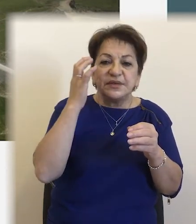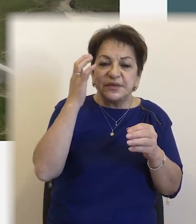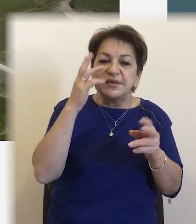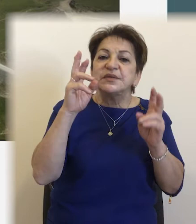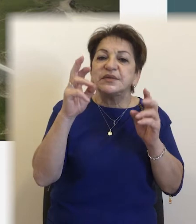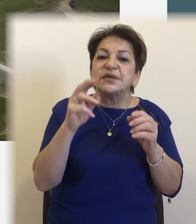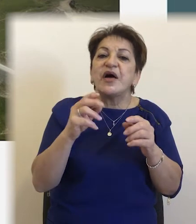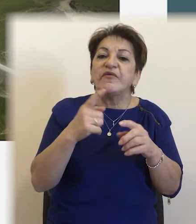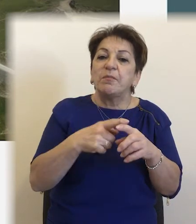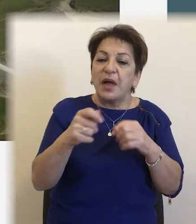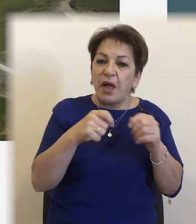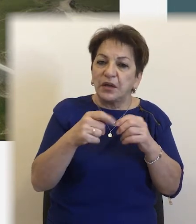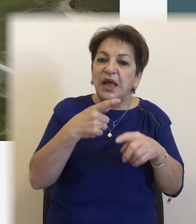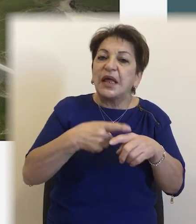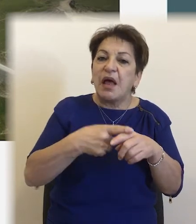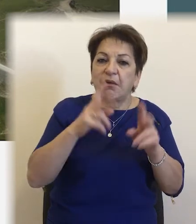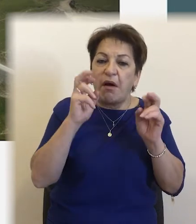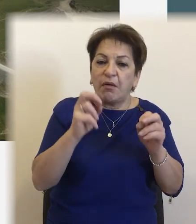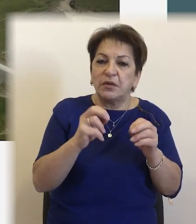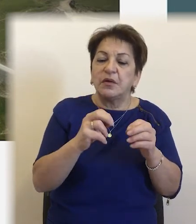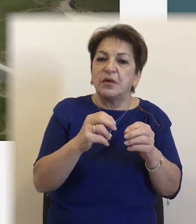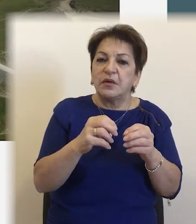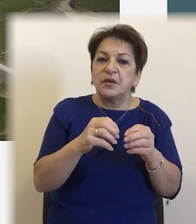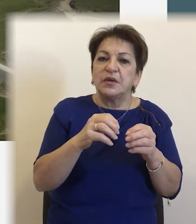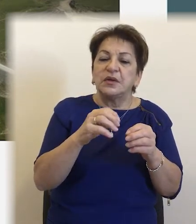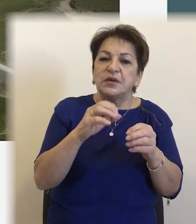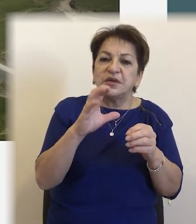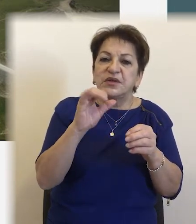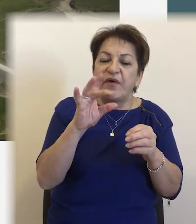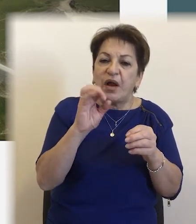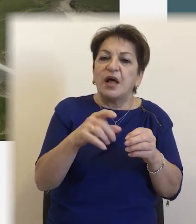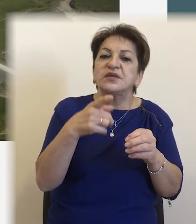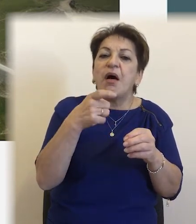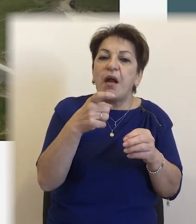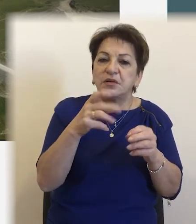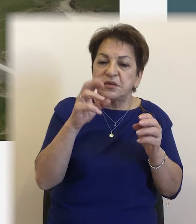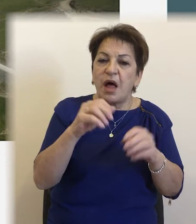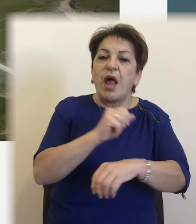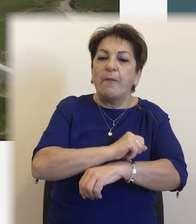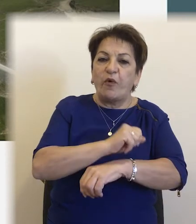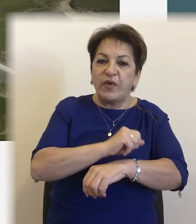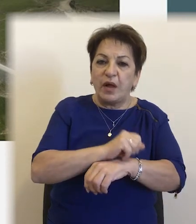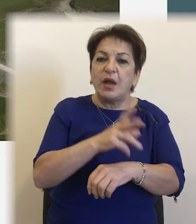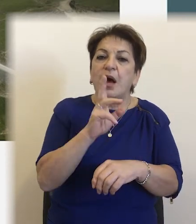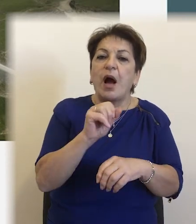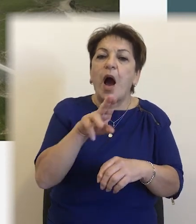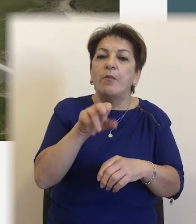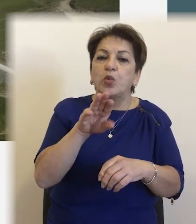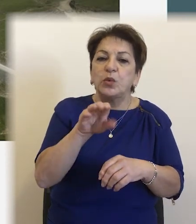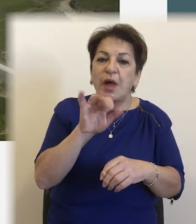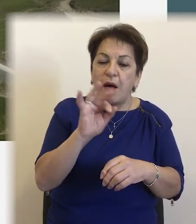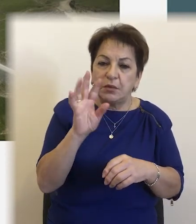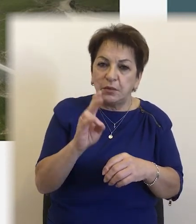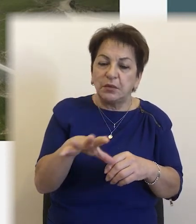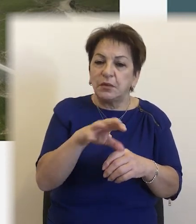մետաղներից համեմատապար շատ է տարացված երկաթը, խոշոր հանքավայրեն են սվարանցը, հրազդանը և ապովյանը, կապուտանի